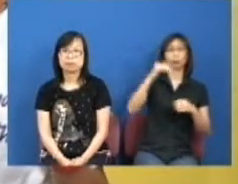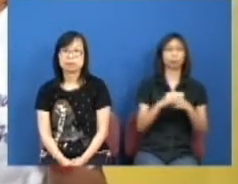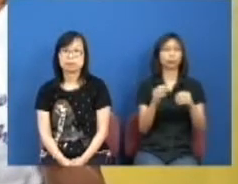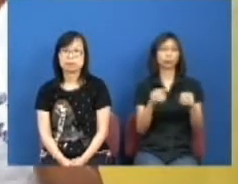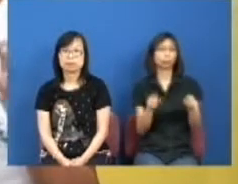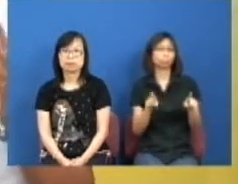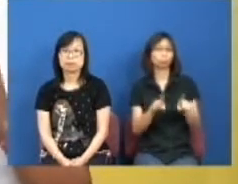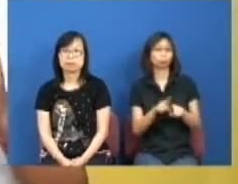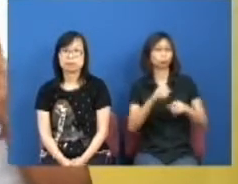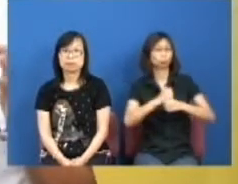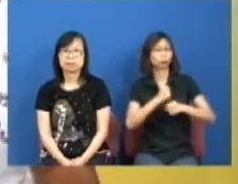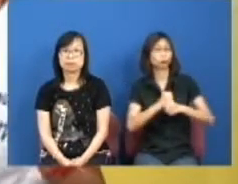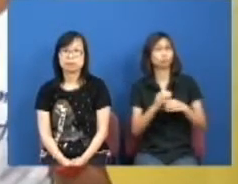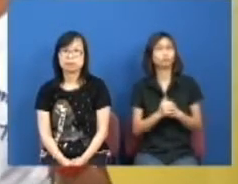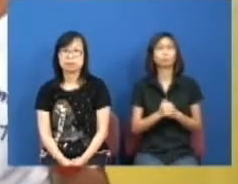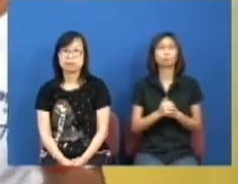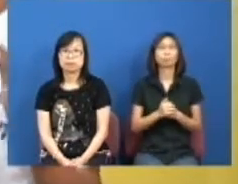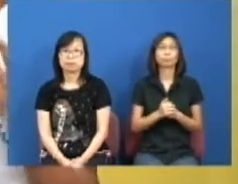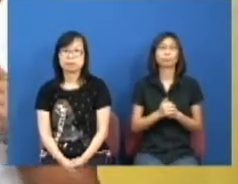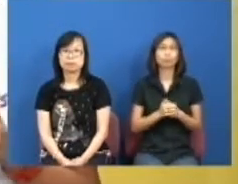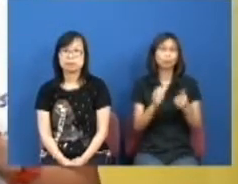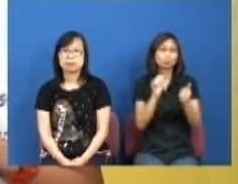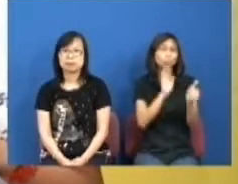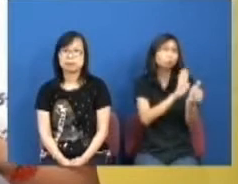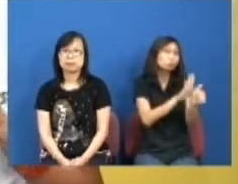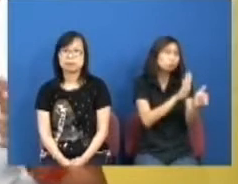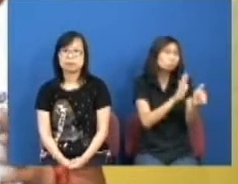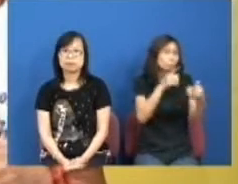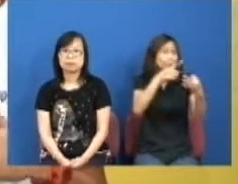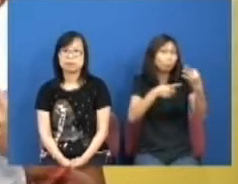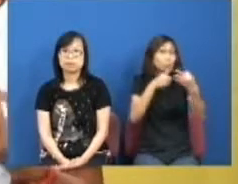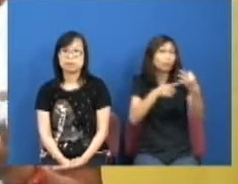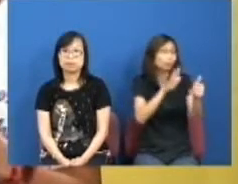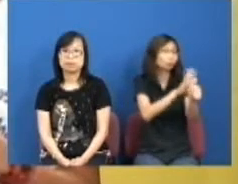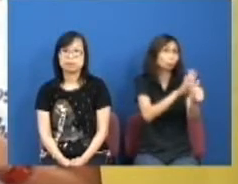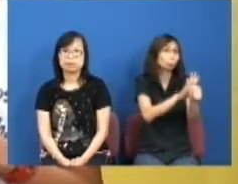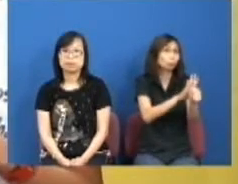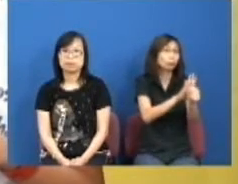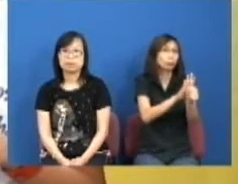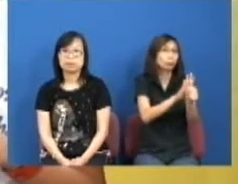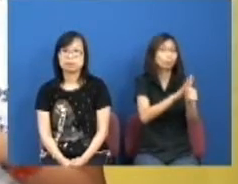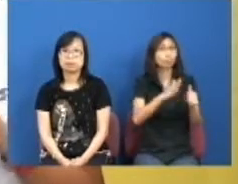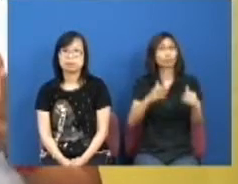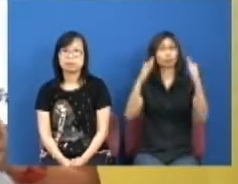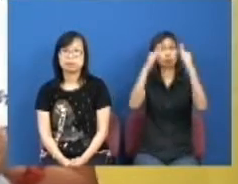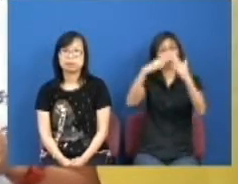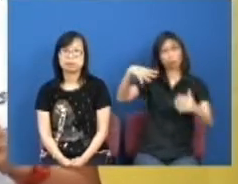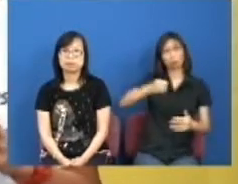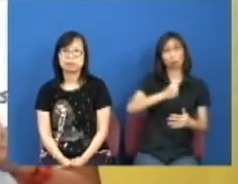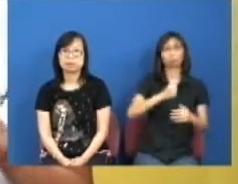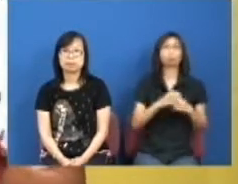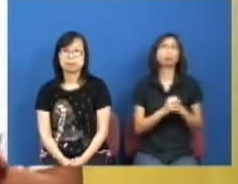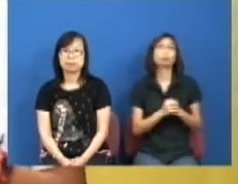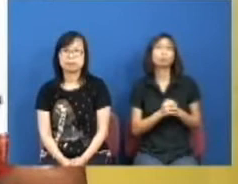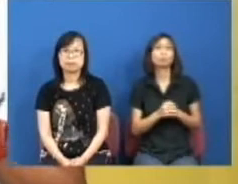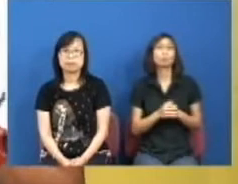客叫我好掛叫咩助理校長嘅，即係無端端能夠走咗一間即係親中學校做